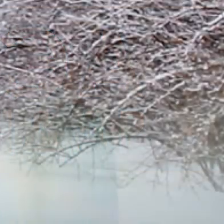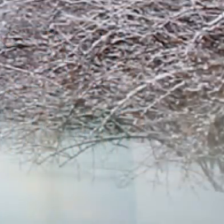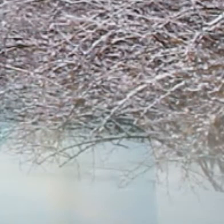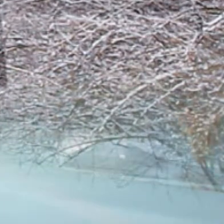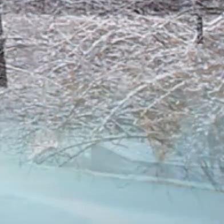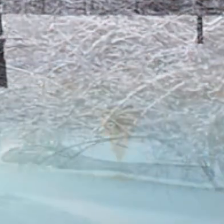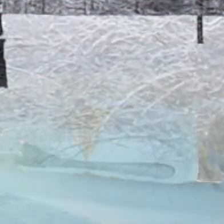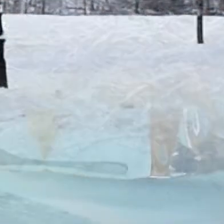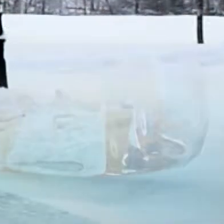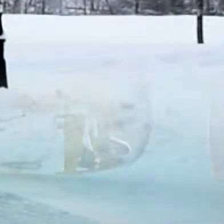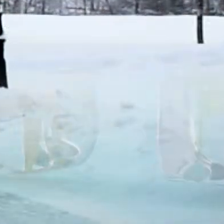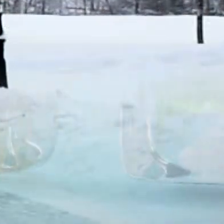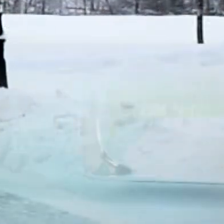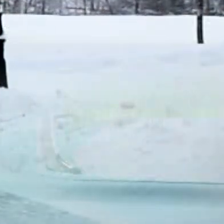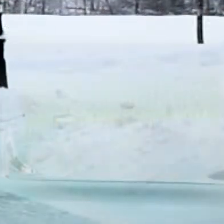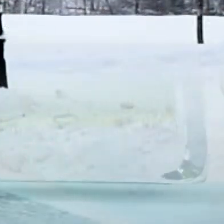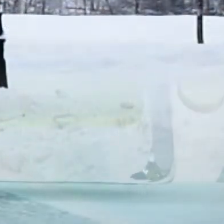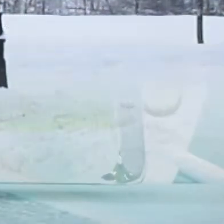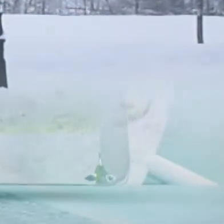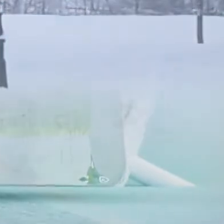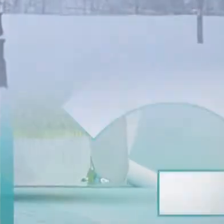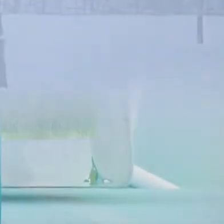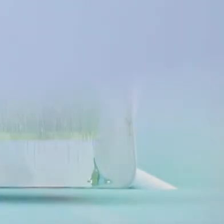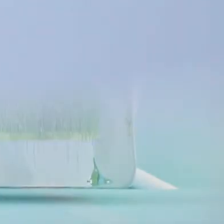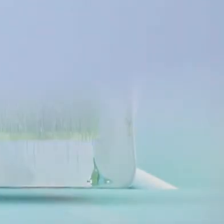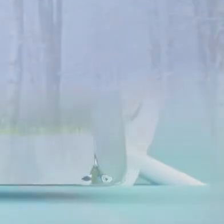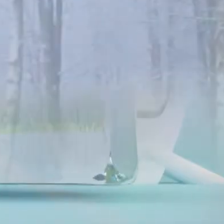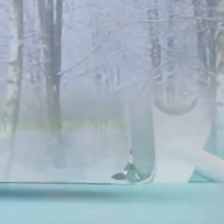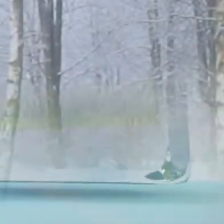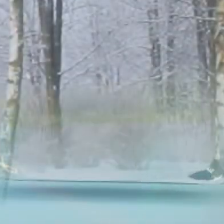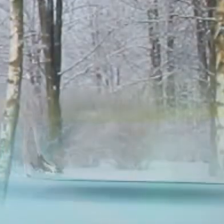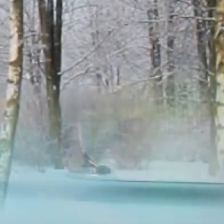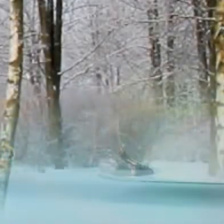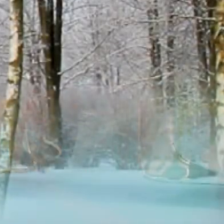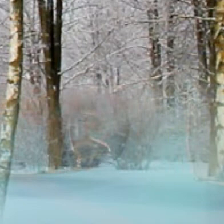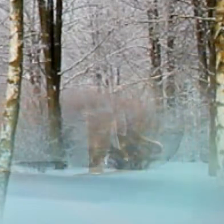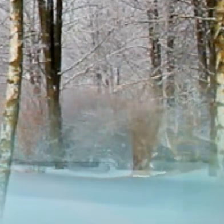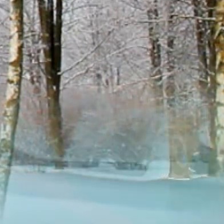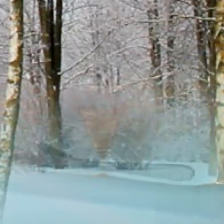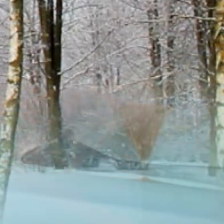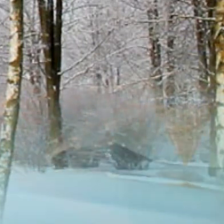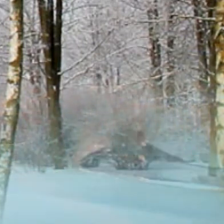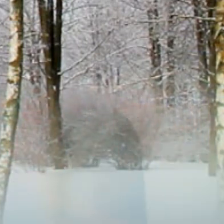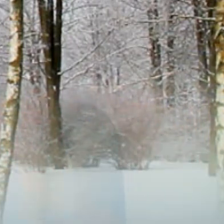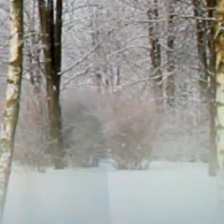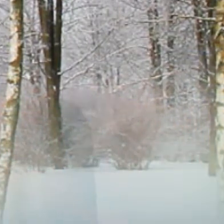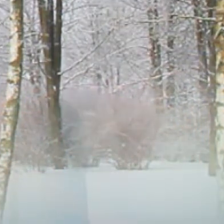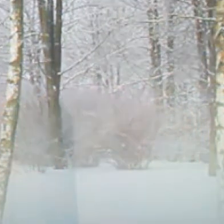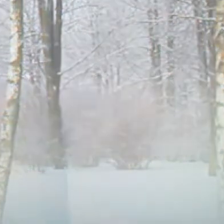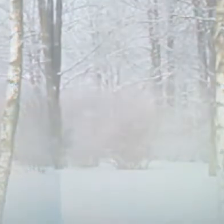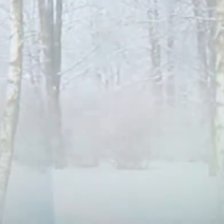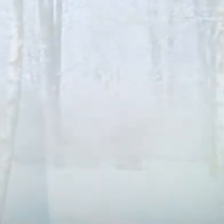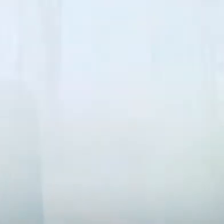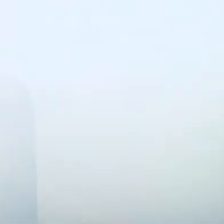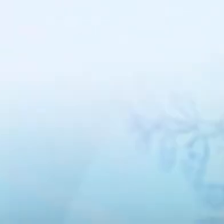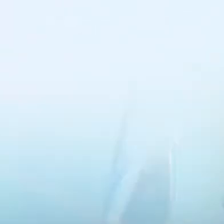По месяцовым календары малады месяц, а дакладні 12 студзеня ў 11 гадзін 58 хвілін пачнецца 11